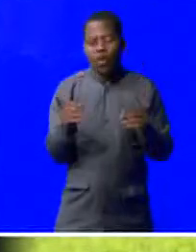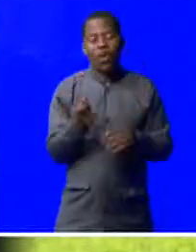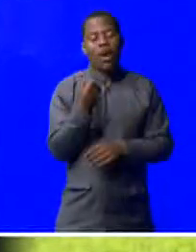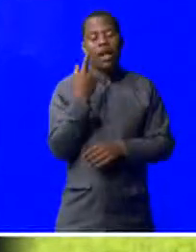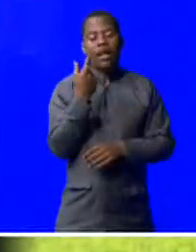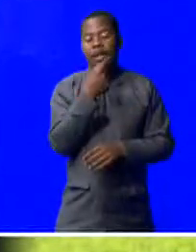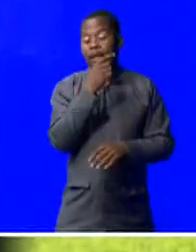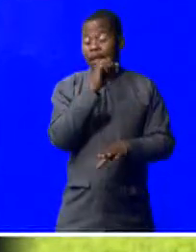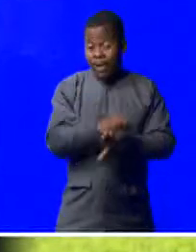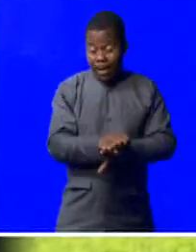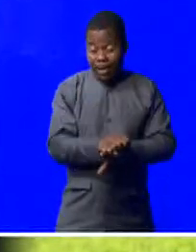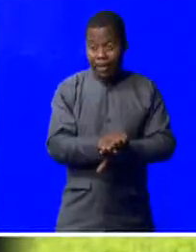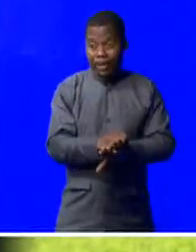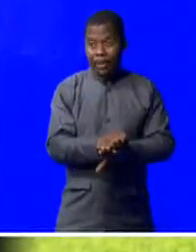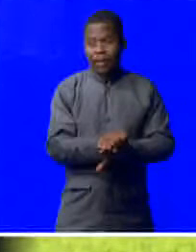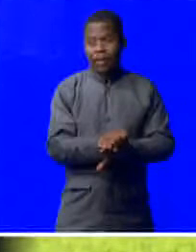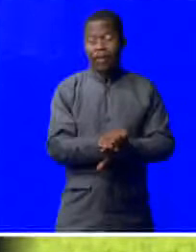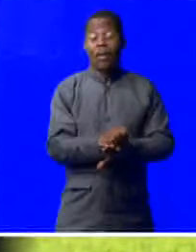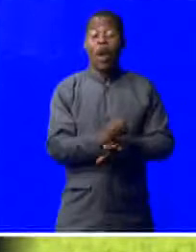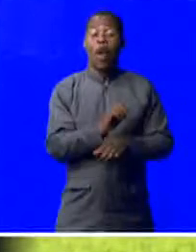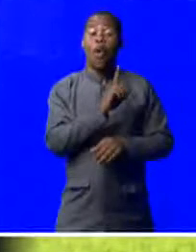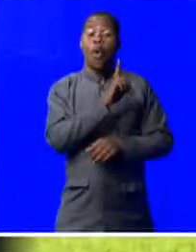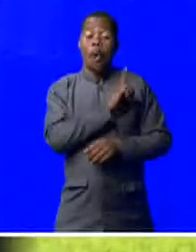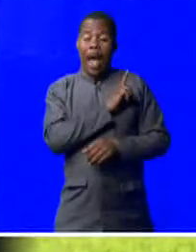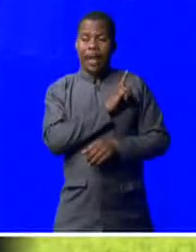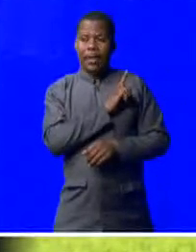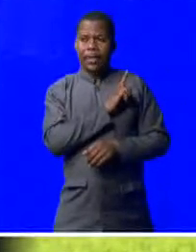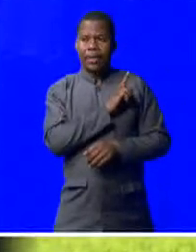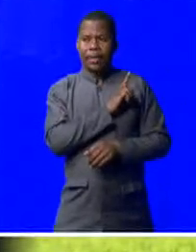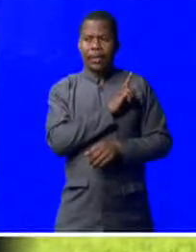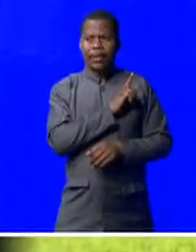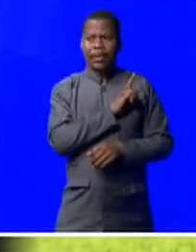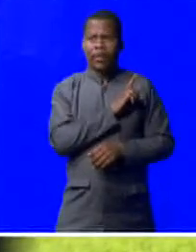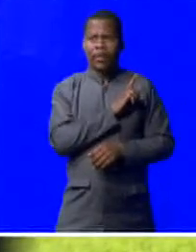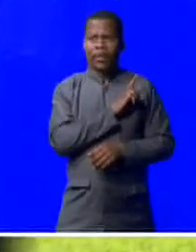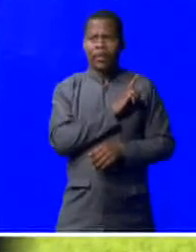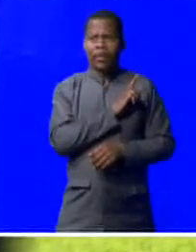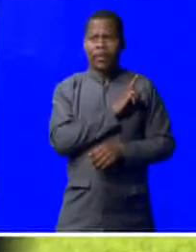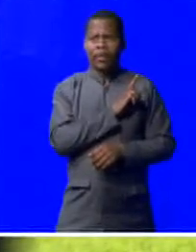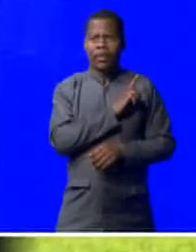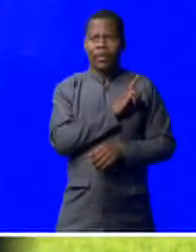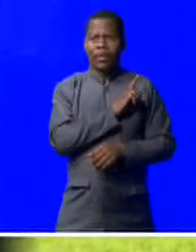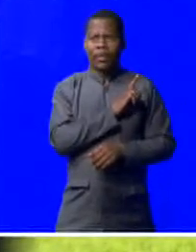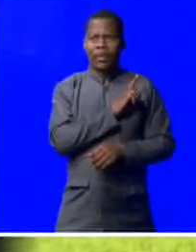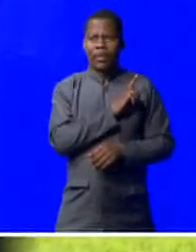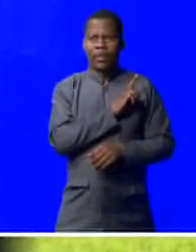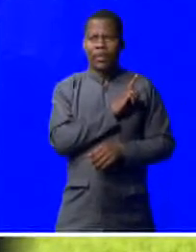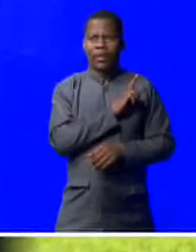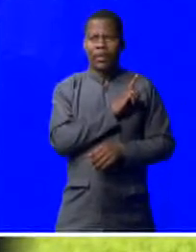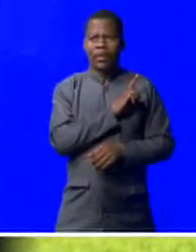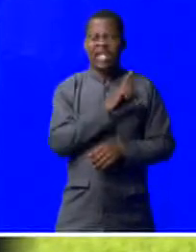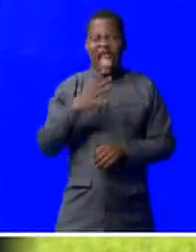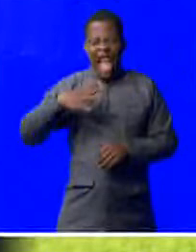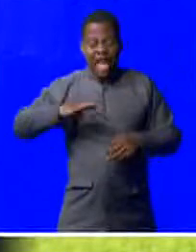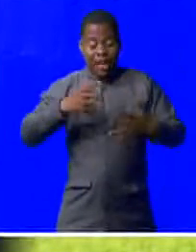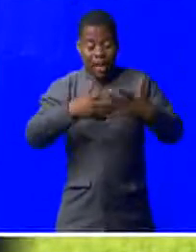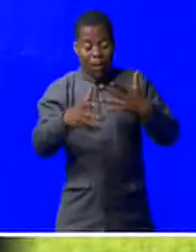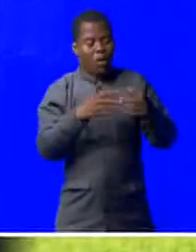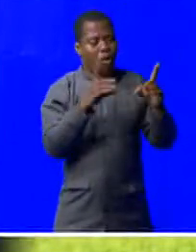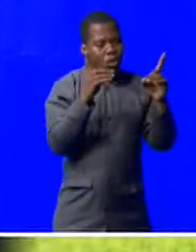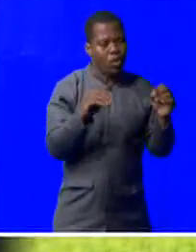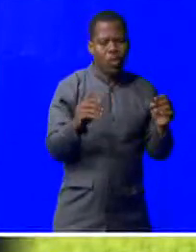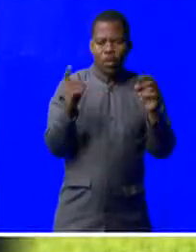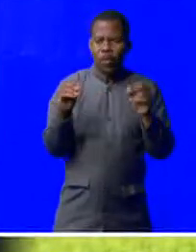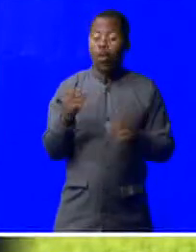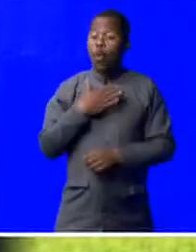nge-technology dendeke ngoba esikhathini esiningi uthola ukuthi ikhona letinfo uma uthi ufuna kuyenta leyo nto